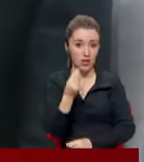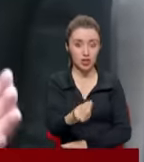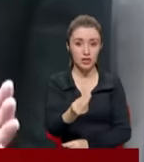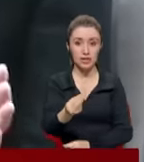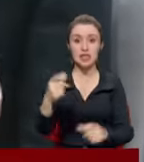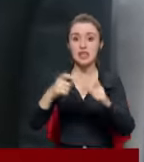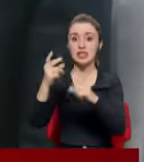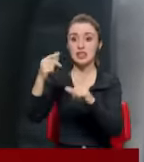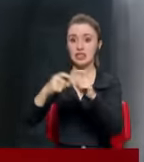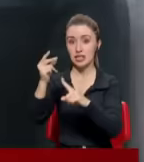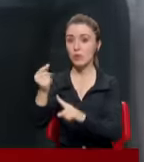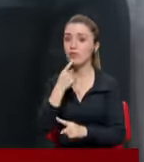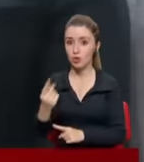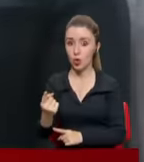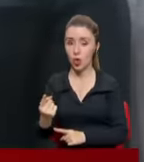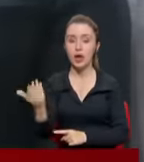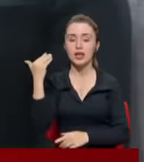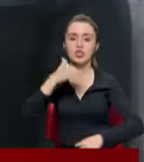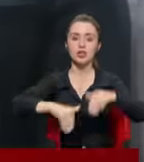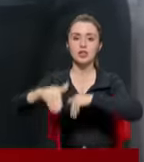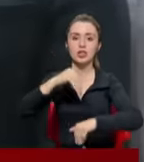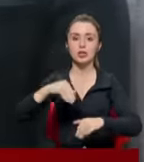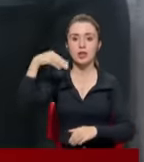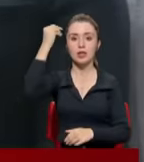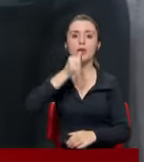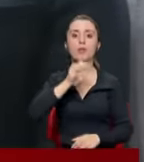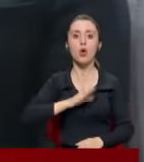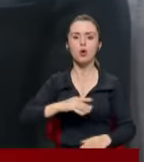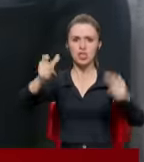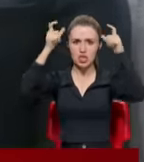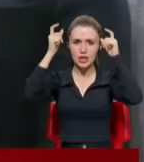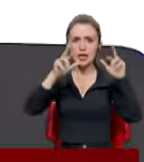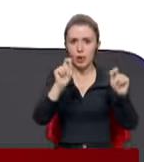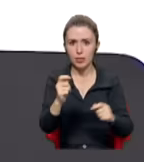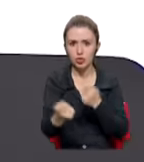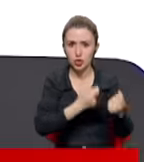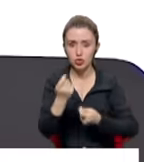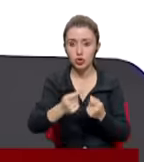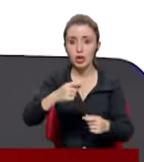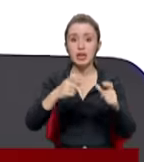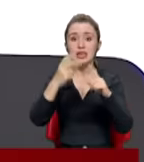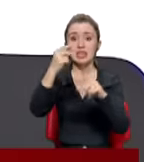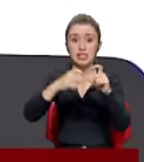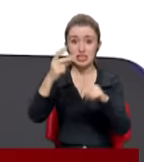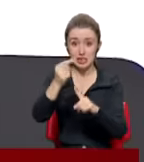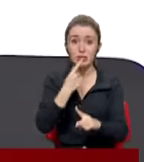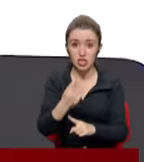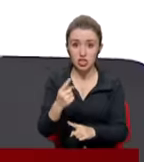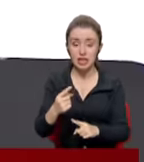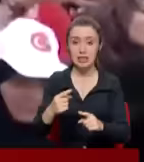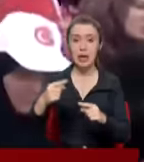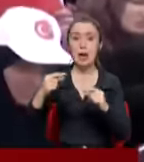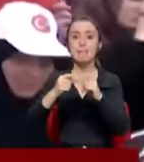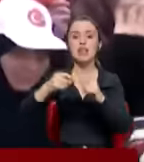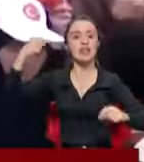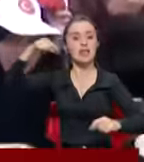sisi'ye mi vereceksiniz diyordu geçen seçimlerde Ekrem Beyi şeytanlaştırma çalışıyordu Sisi mi diyeceğiz Binali